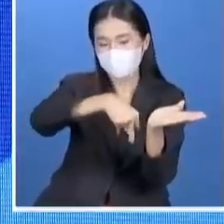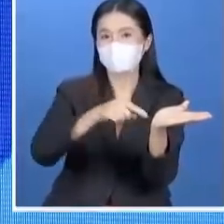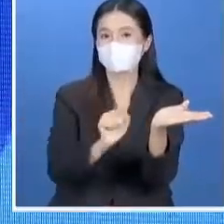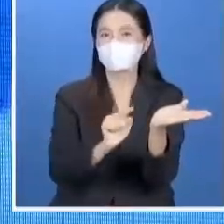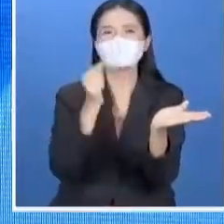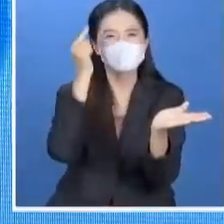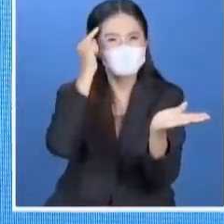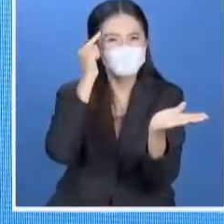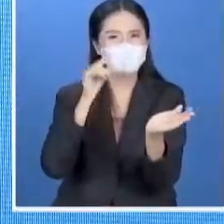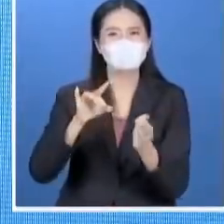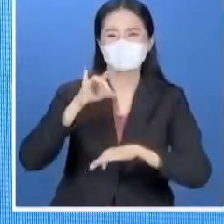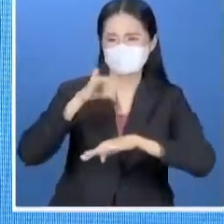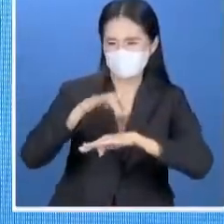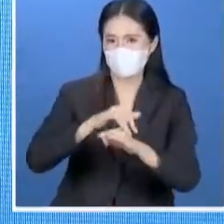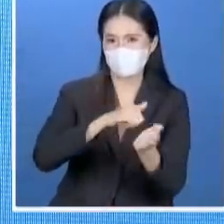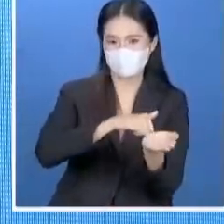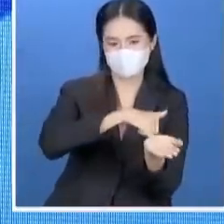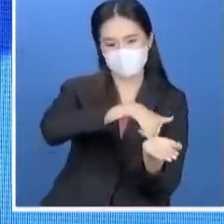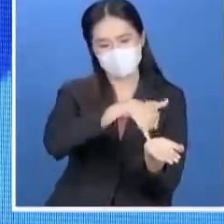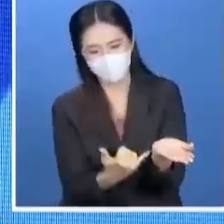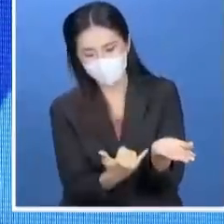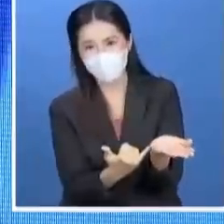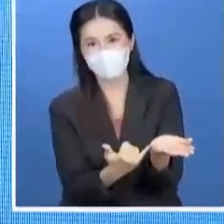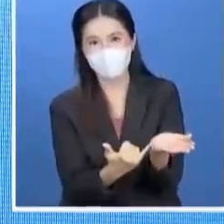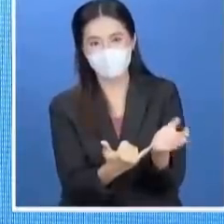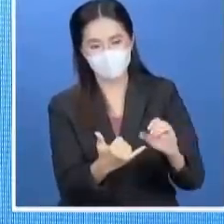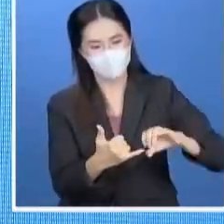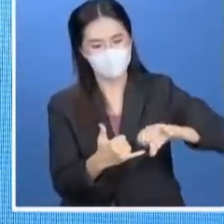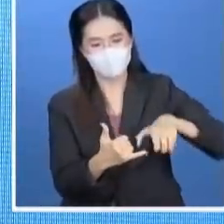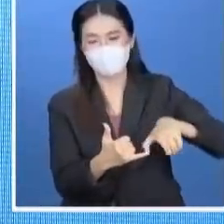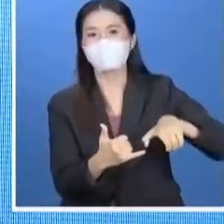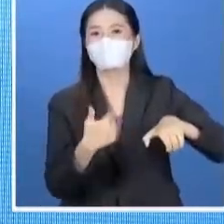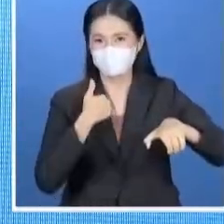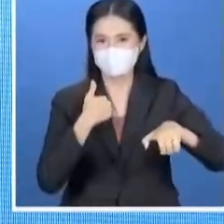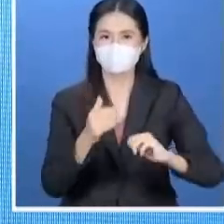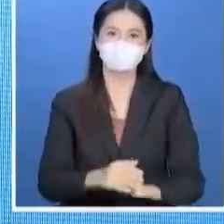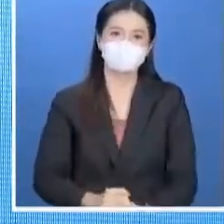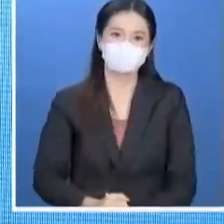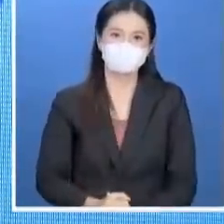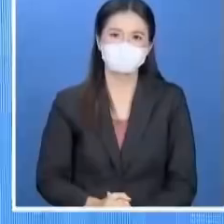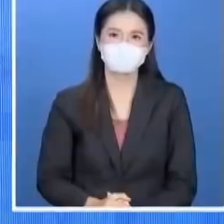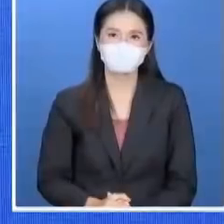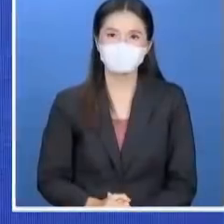เชื่อได้ว่าคุณแตงโมต้องตกน้ำและถูกใบพัดเรือปั่นในลักษณะนี้